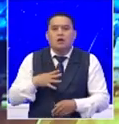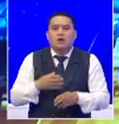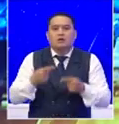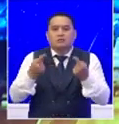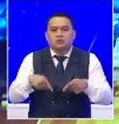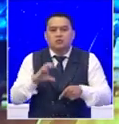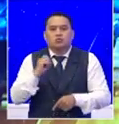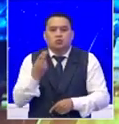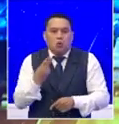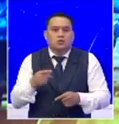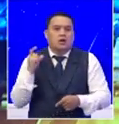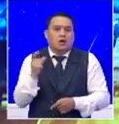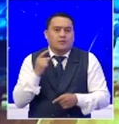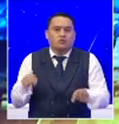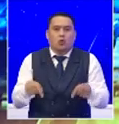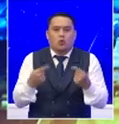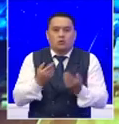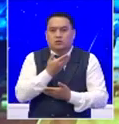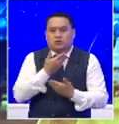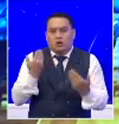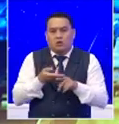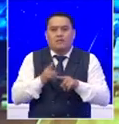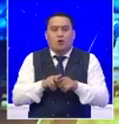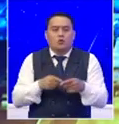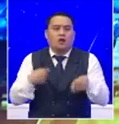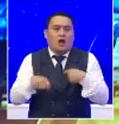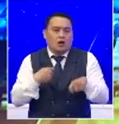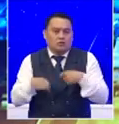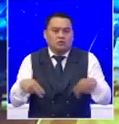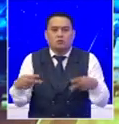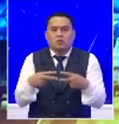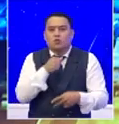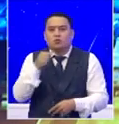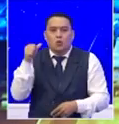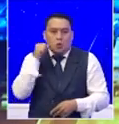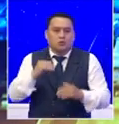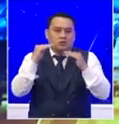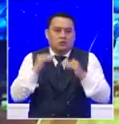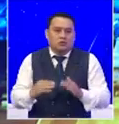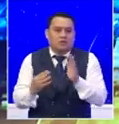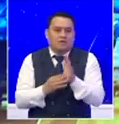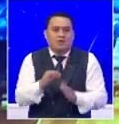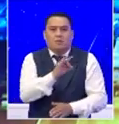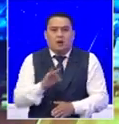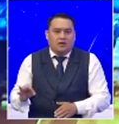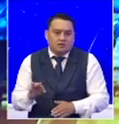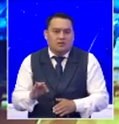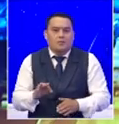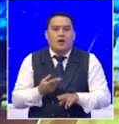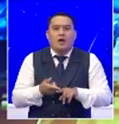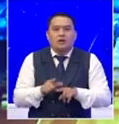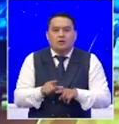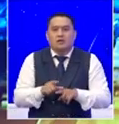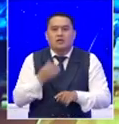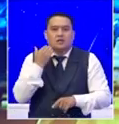спад социально-экономического роста. Так, индексация в сфере торговли по сравнению с прошлым годом снизилась почти на 9%.